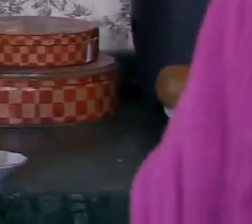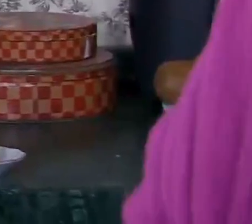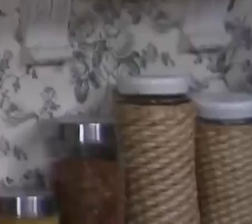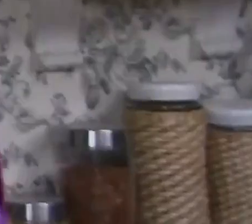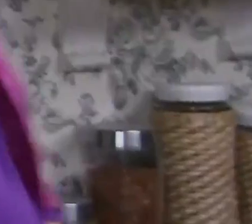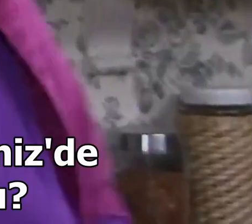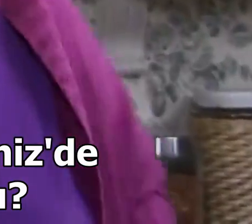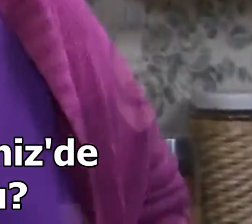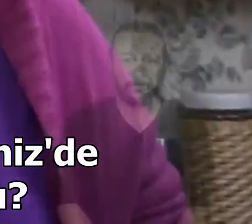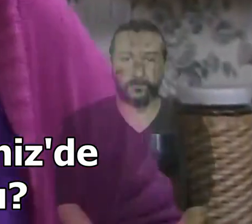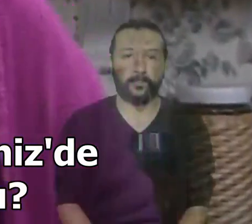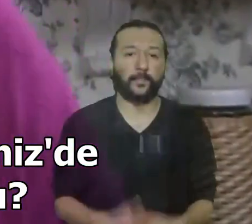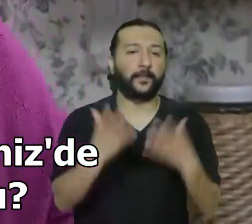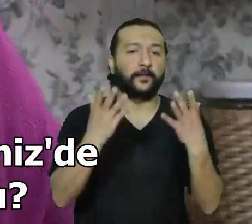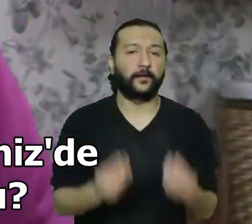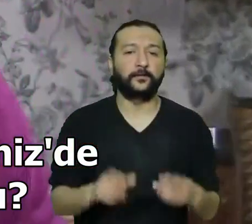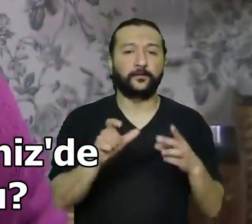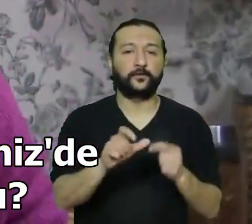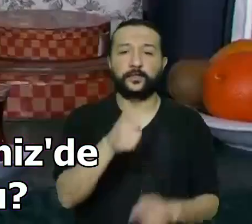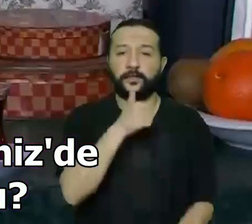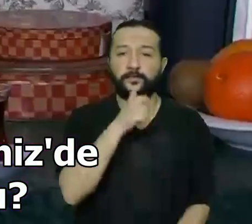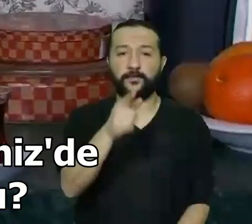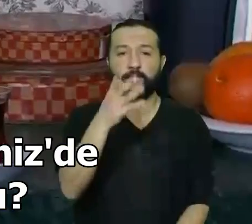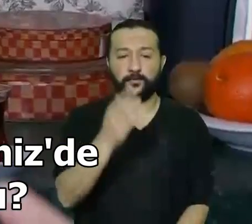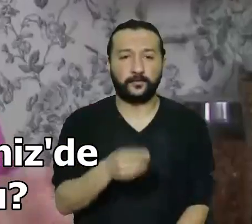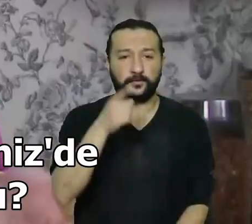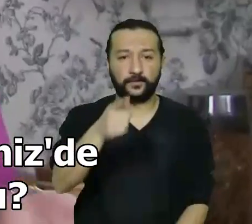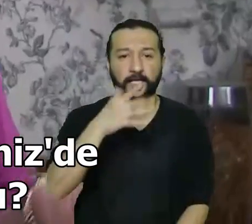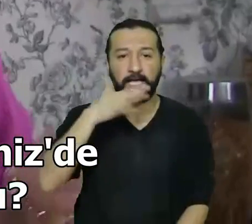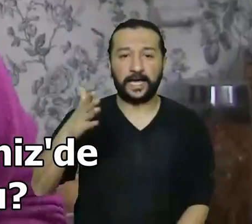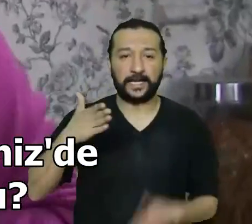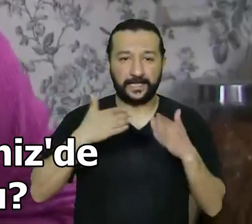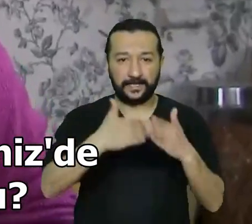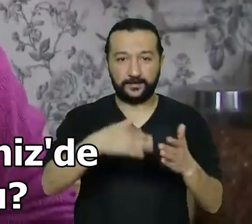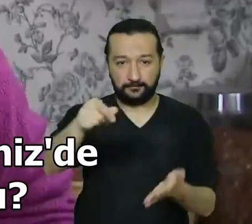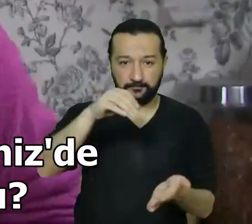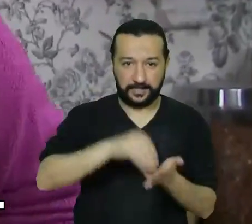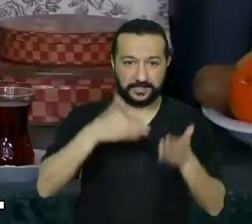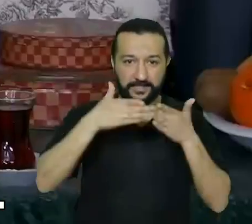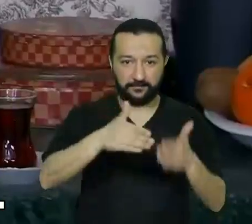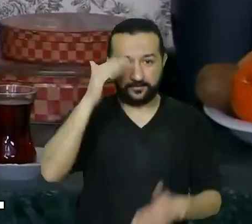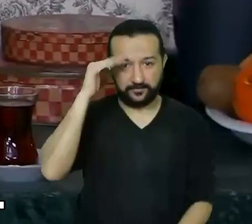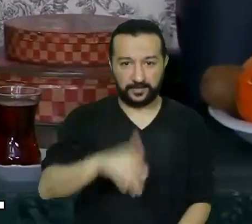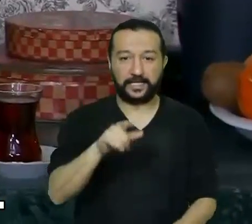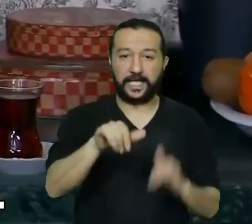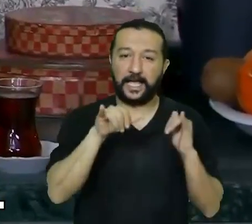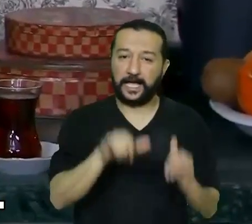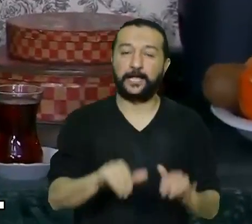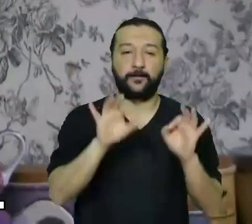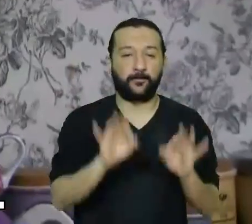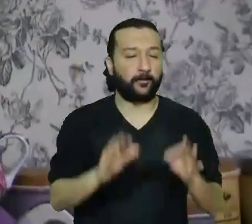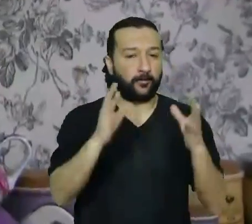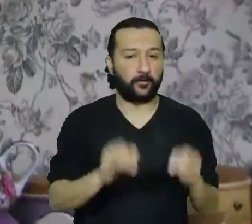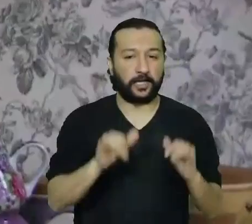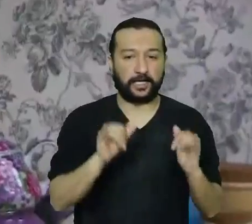yaslanmış. Yan yan bakıyor. Ne oldu Şükrü Efendi? Karadeniz'de bahşiş gemileriniz mi battı? Aynen öyle oldu